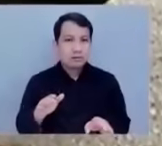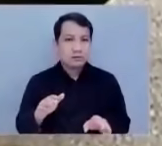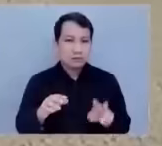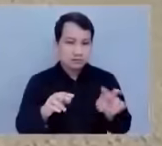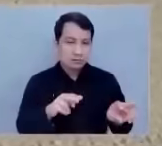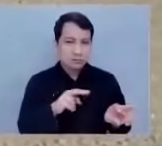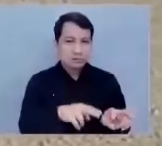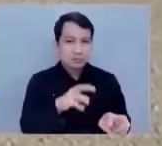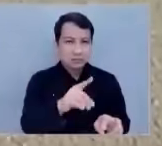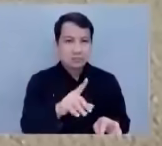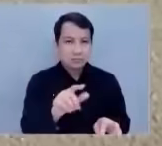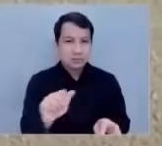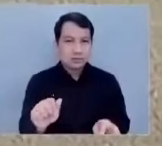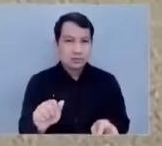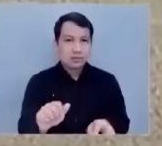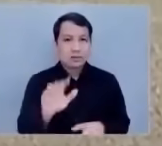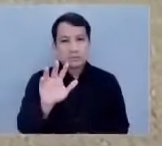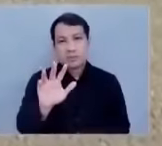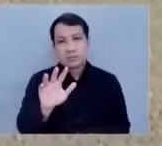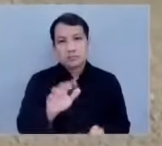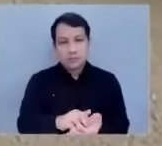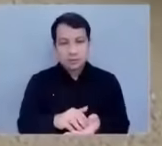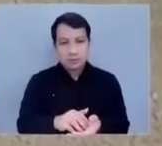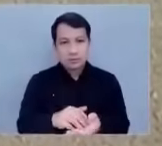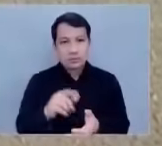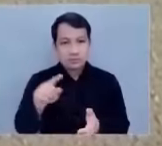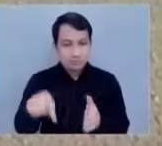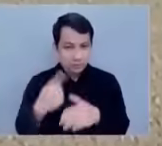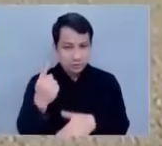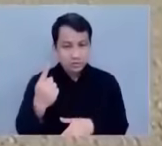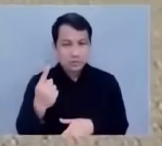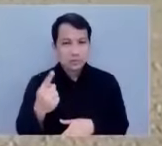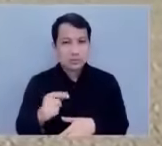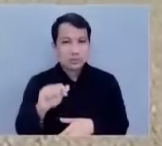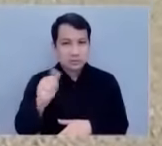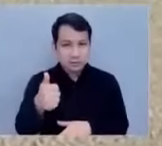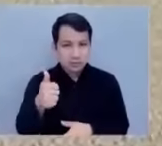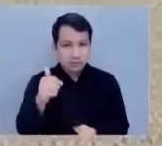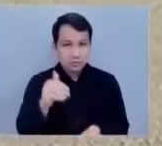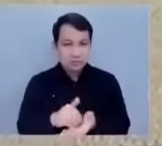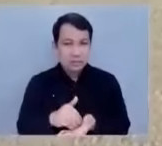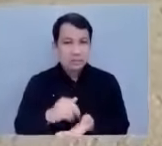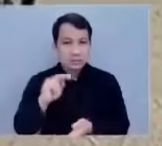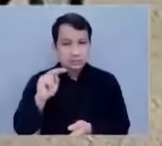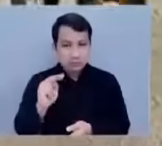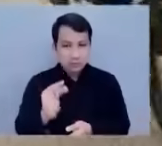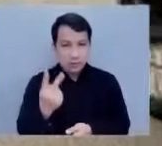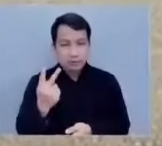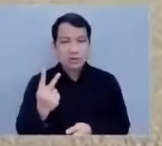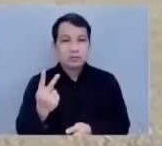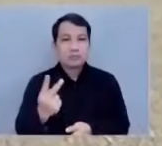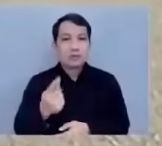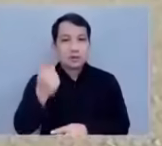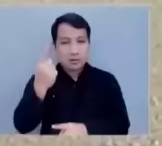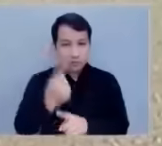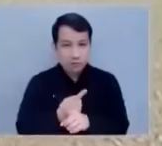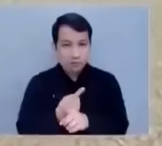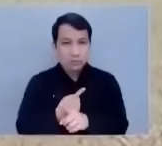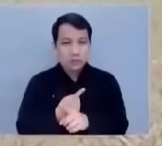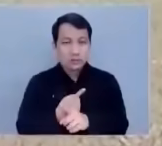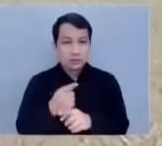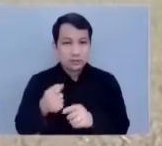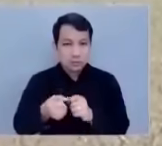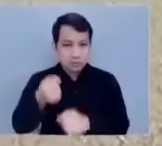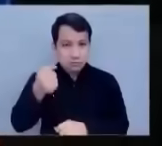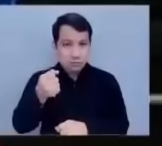MMDA. 5,000 ang multa para sa first offense, 10,000 para sa second offense at isang buwang suspensyon ng driver's